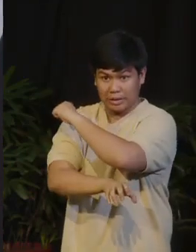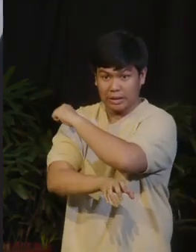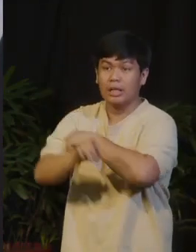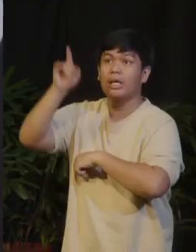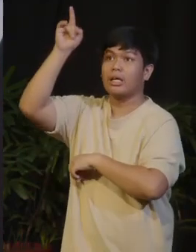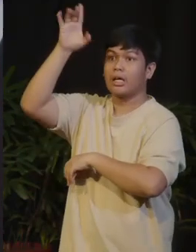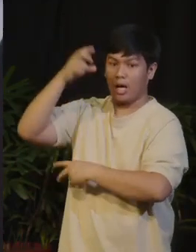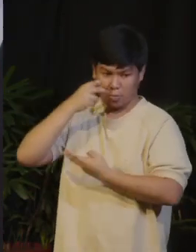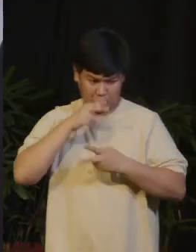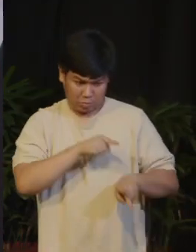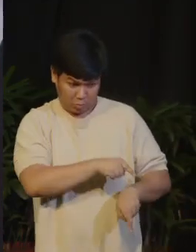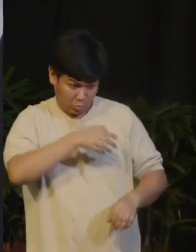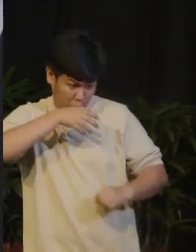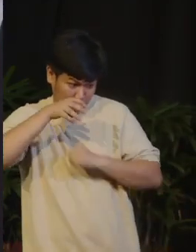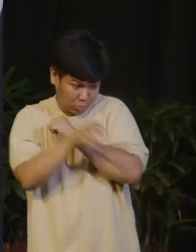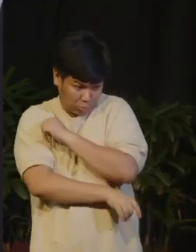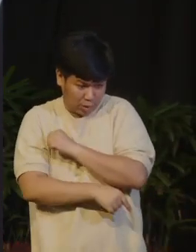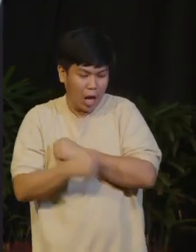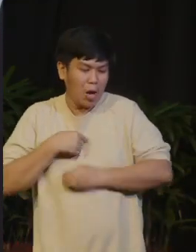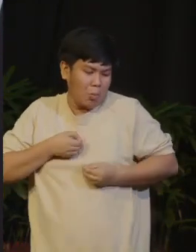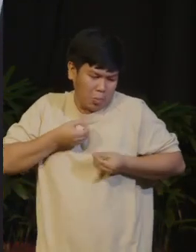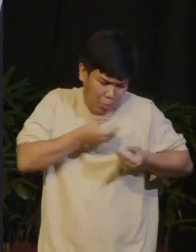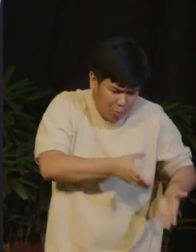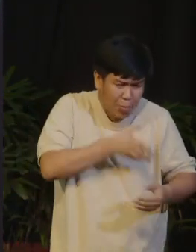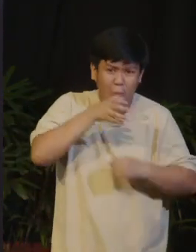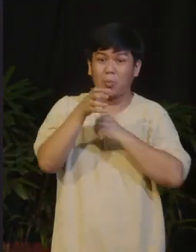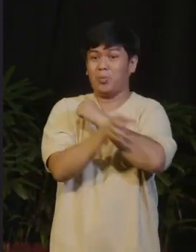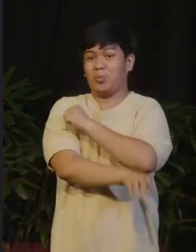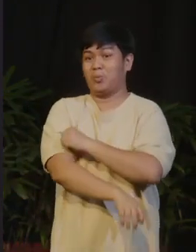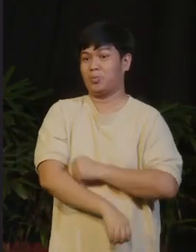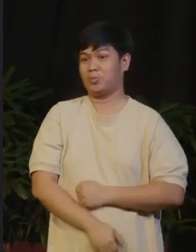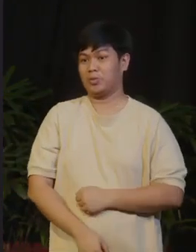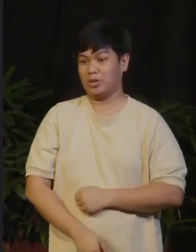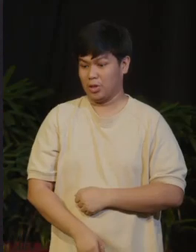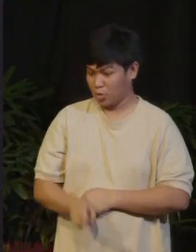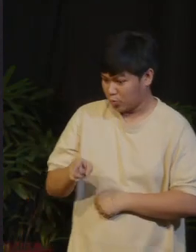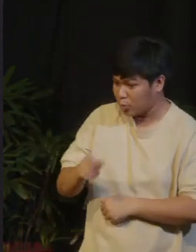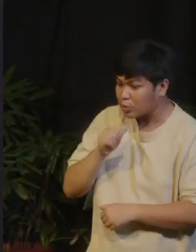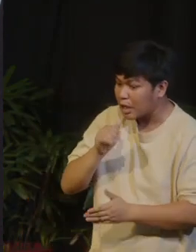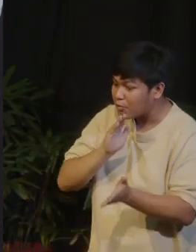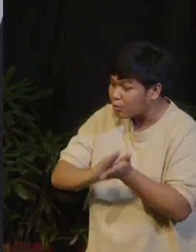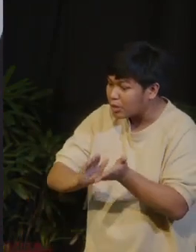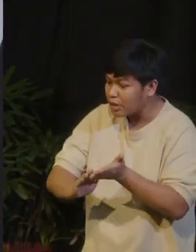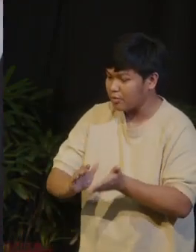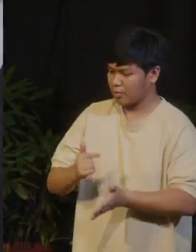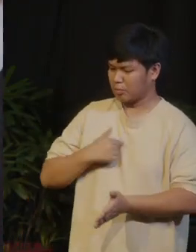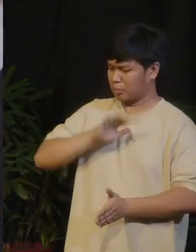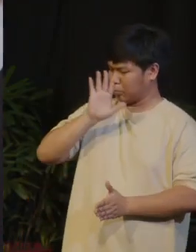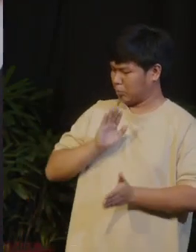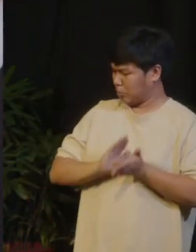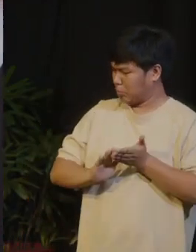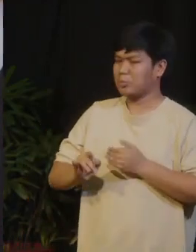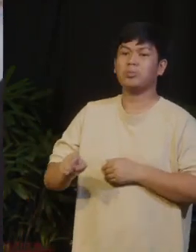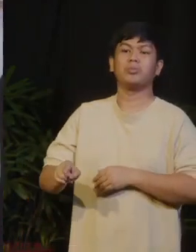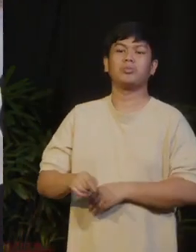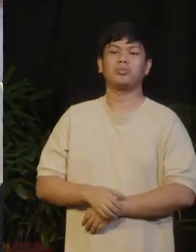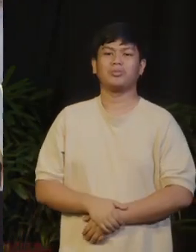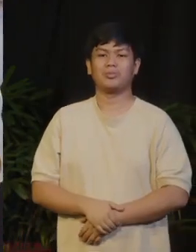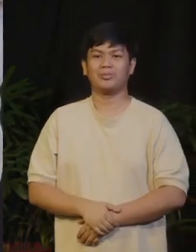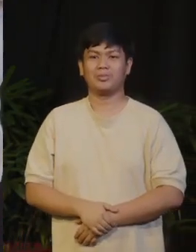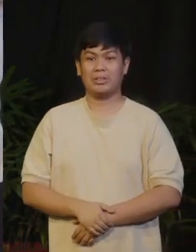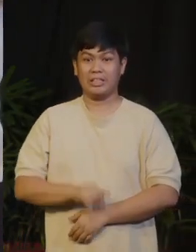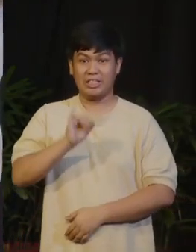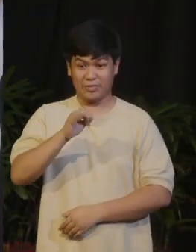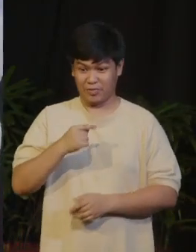kukundinahan tayo. Kung tayo hindi nagpapatawad, hindi siya magpapatawad din. Kung tayo nagbibigay, siya ang